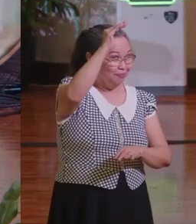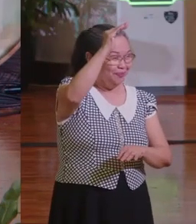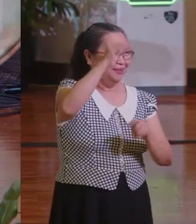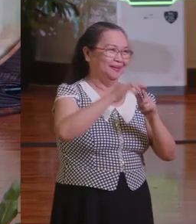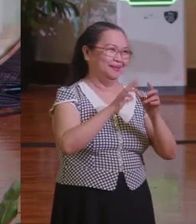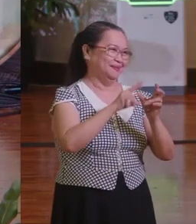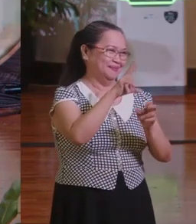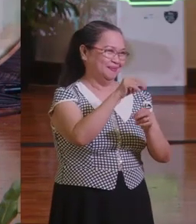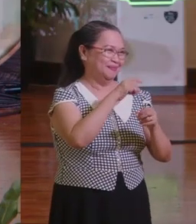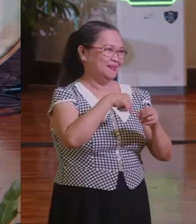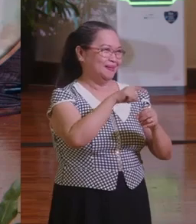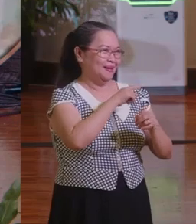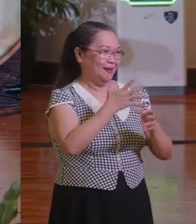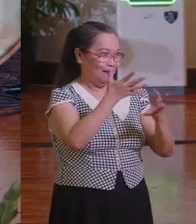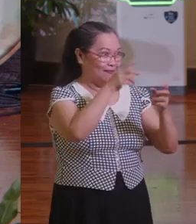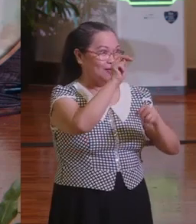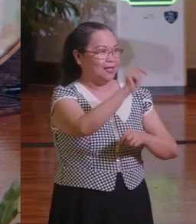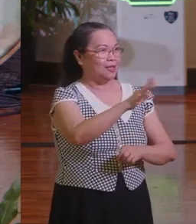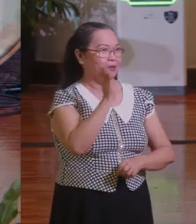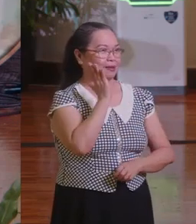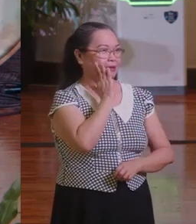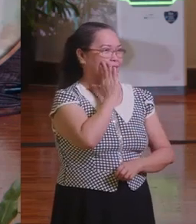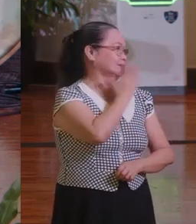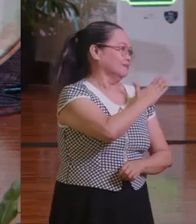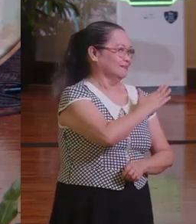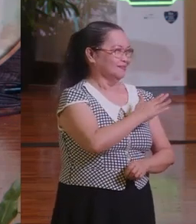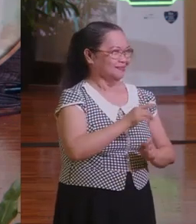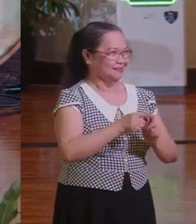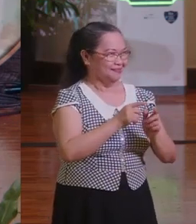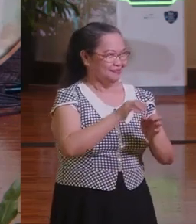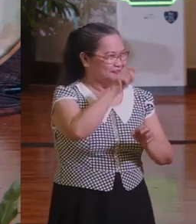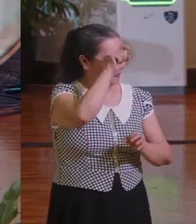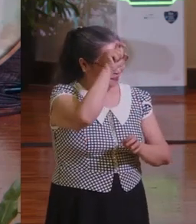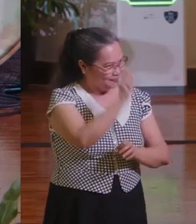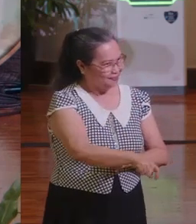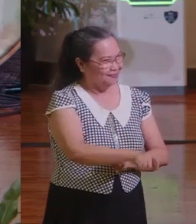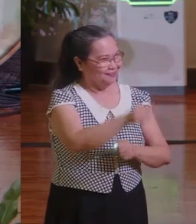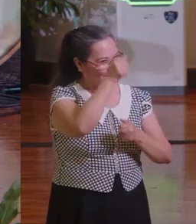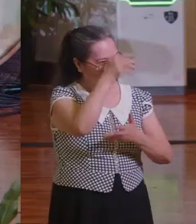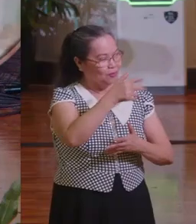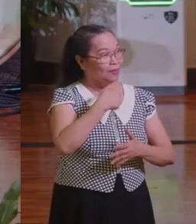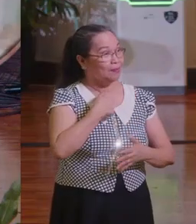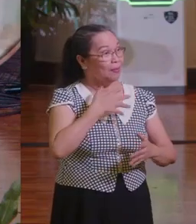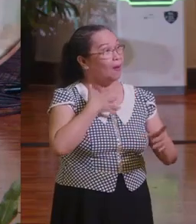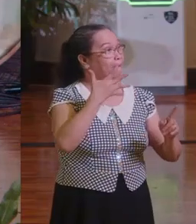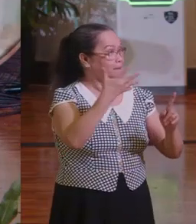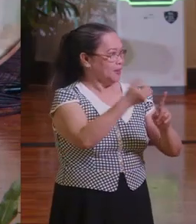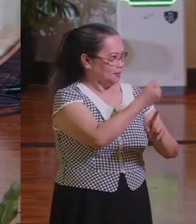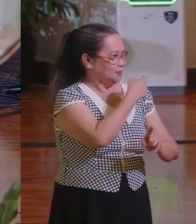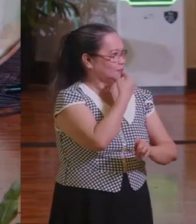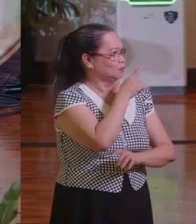Kung kailangan akong sampalin, paalalahanan, kung kailangan akong masaktan,